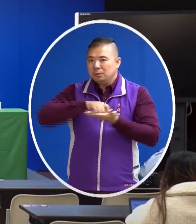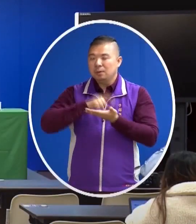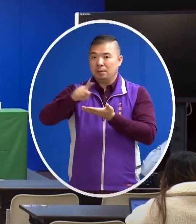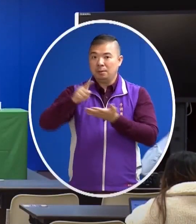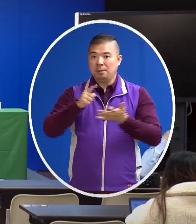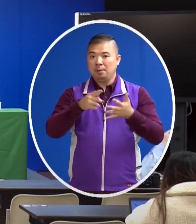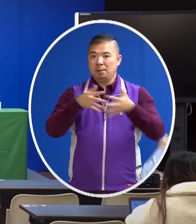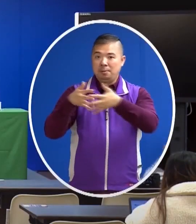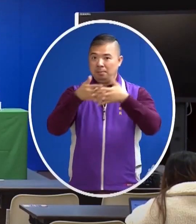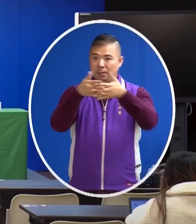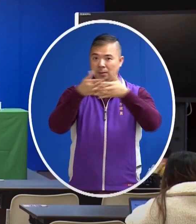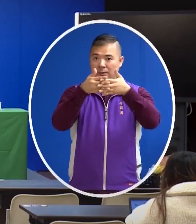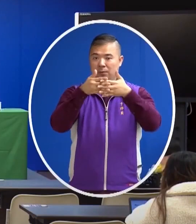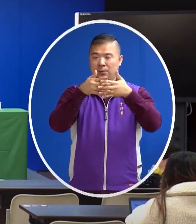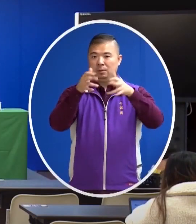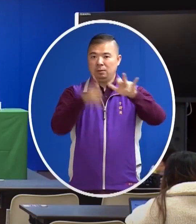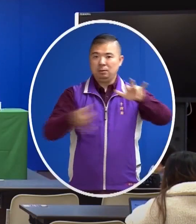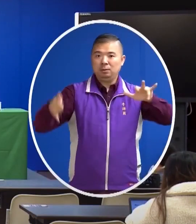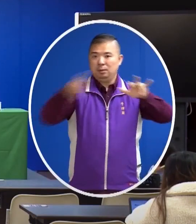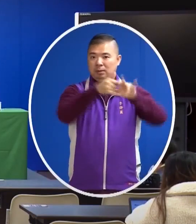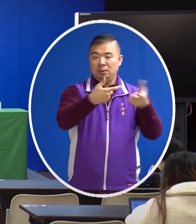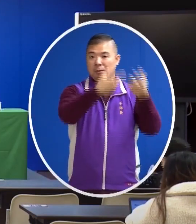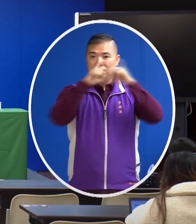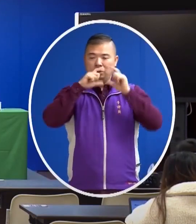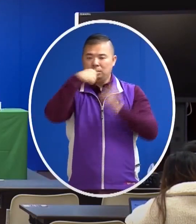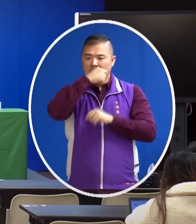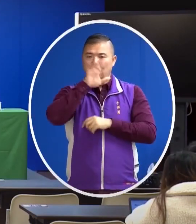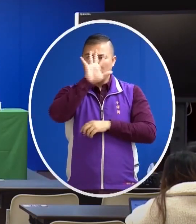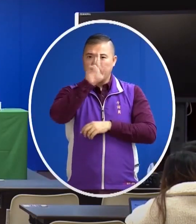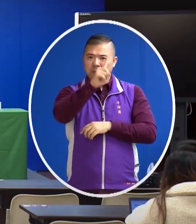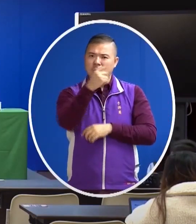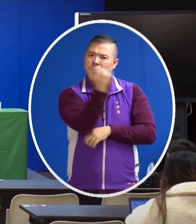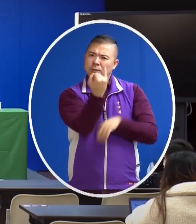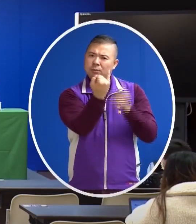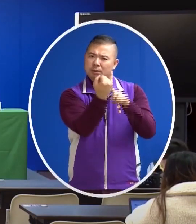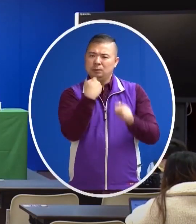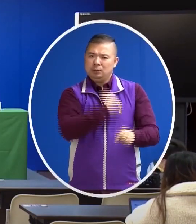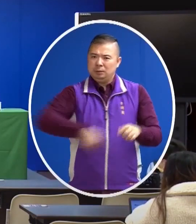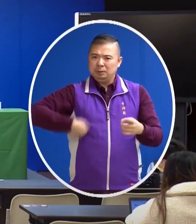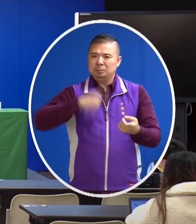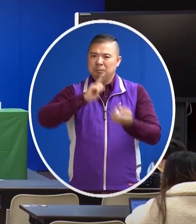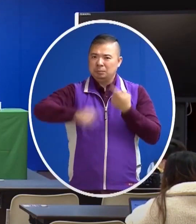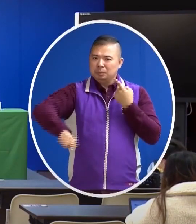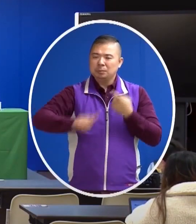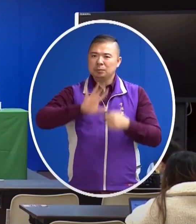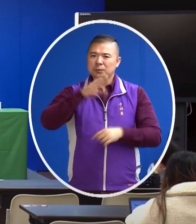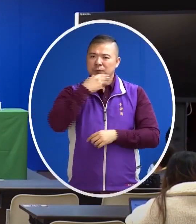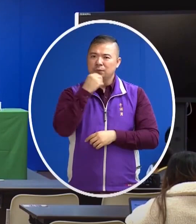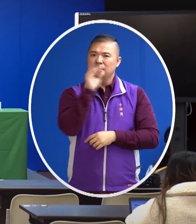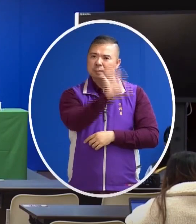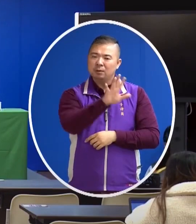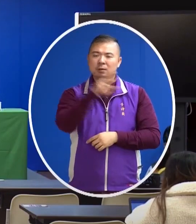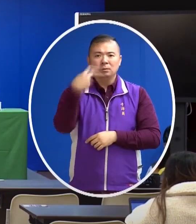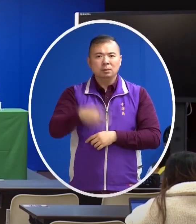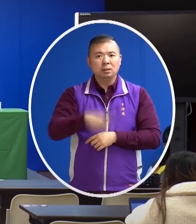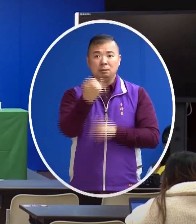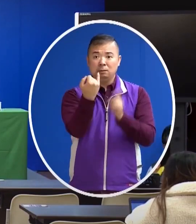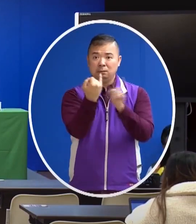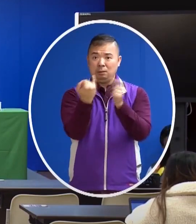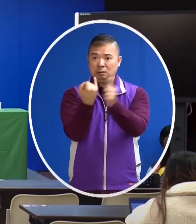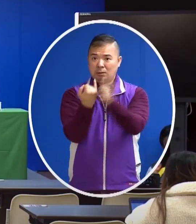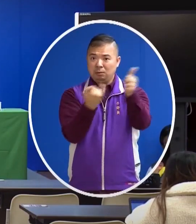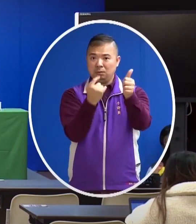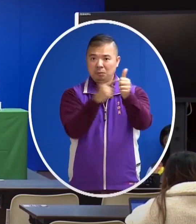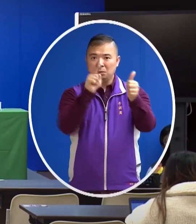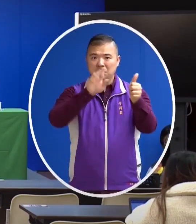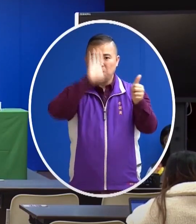个案子，就是说有民众有一个妇人啊，她好像有症状，然后呢想了解一下说，因为她好像她老公是确